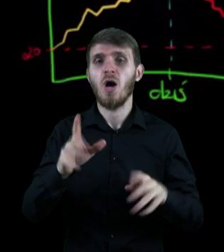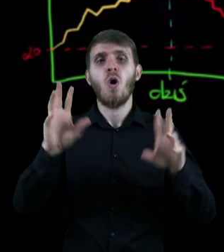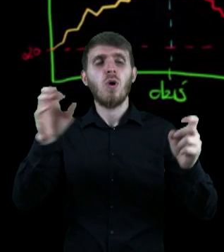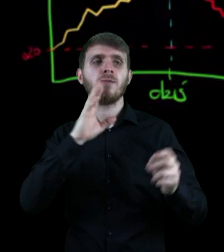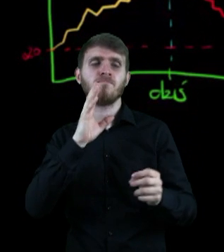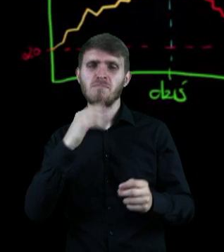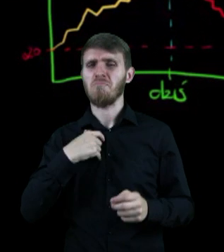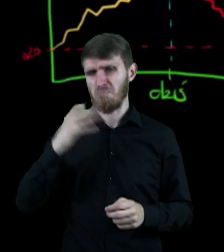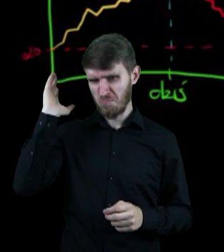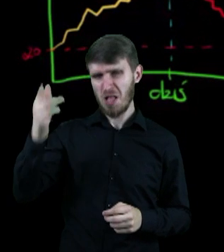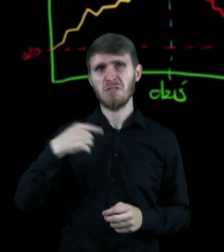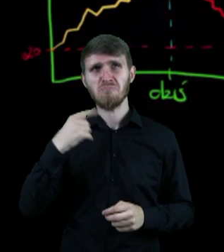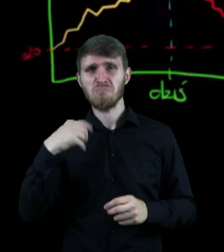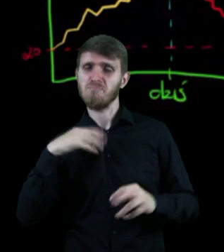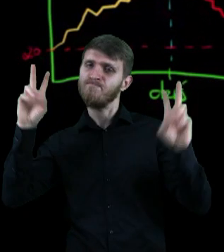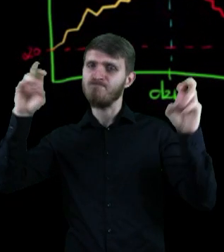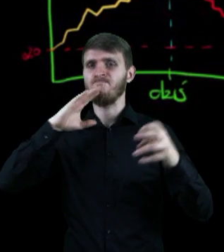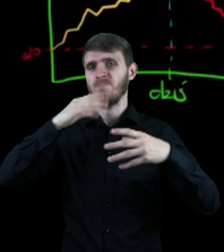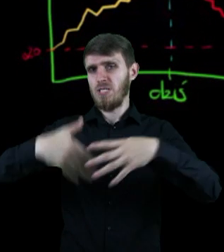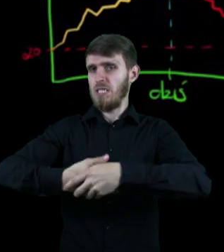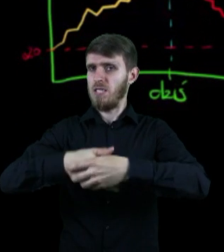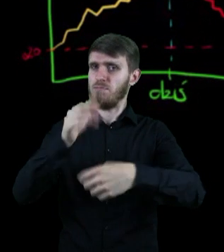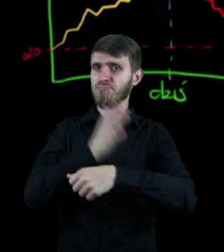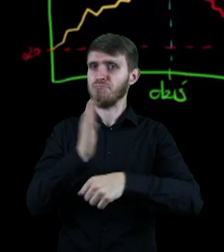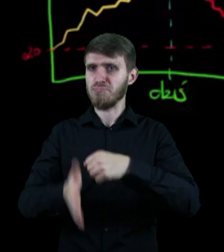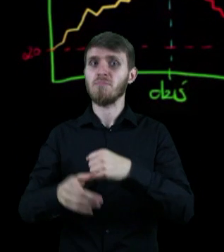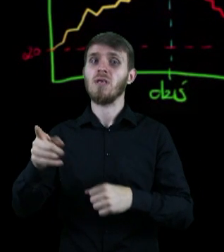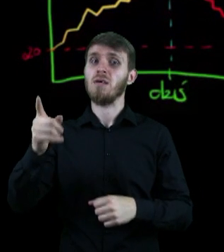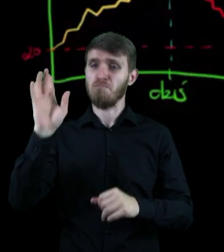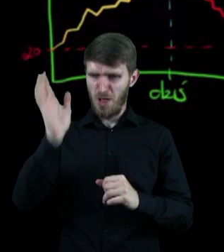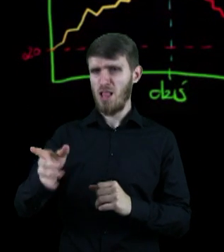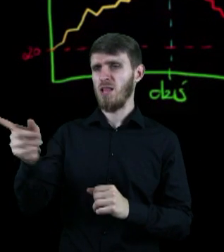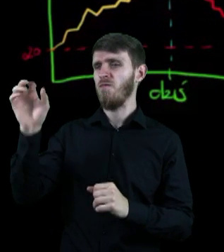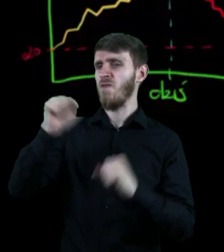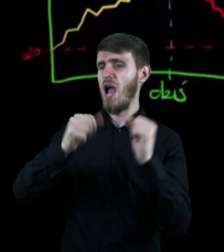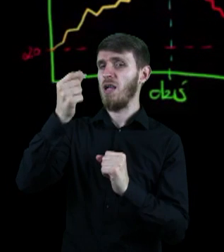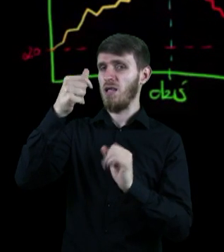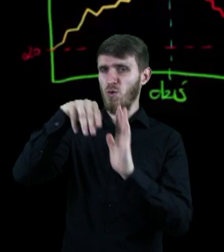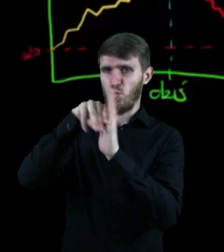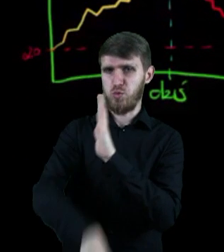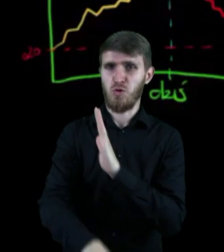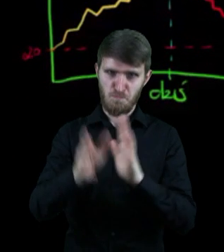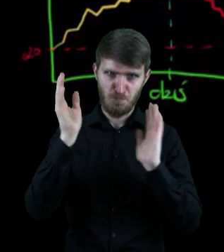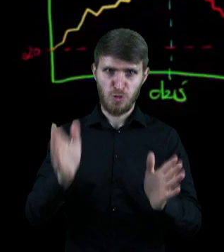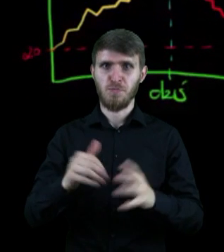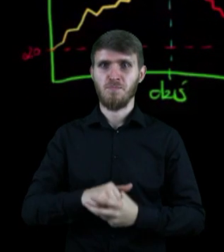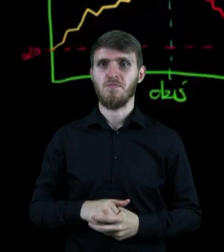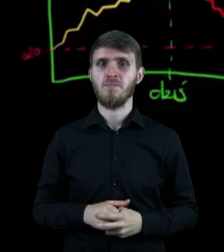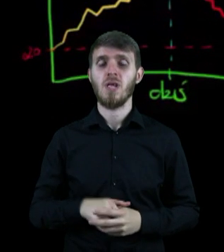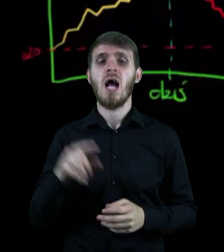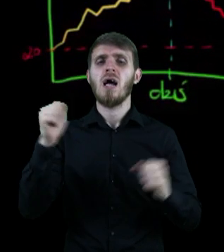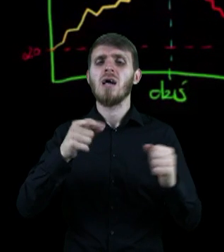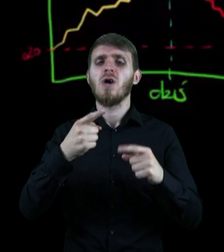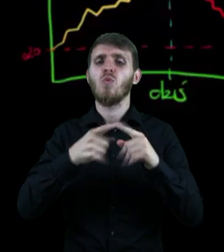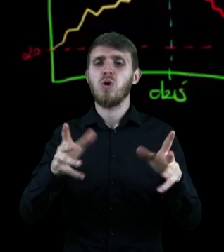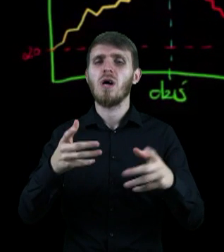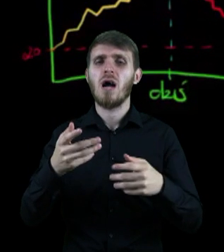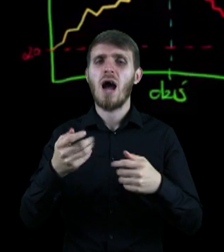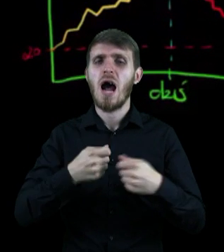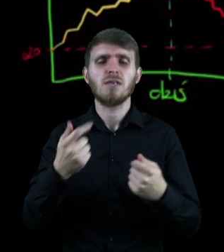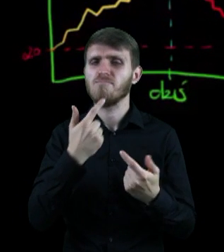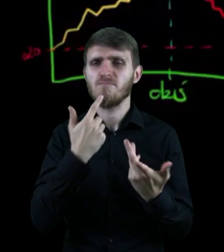Sprzedaż krótka w dużym uproszczeniu oznacza zakład, że cena akcji spadnie w danym horyzoncie czasowym.